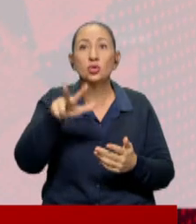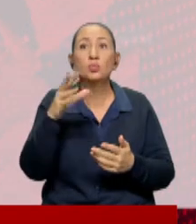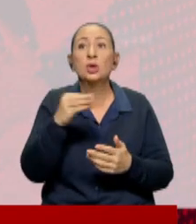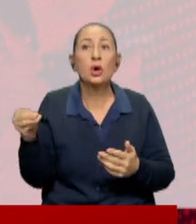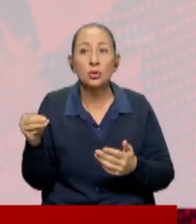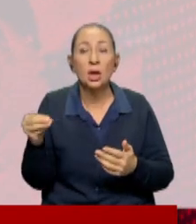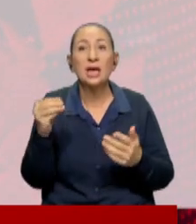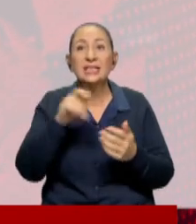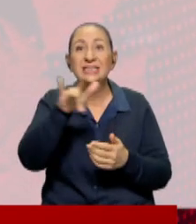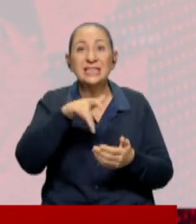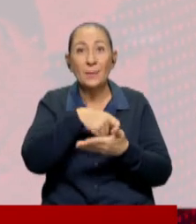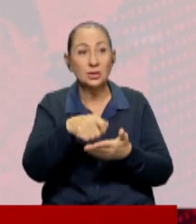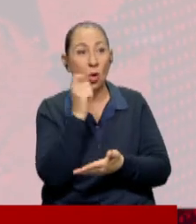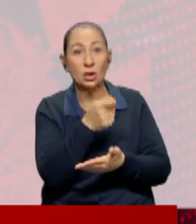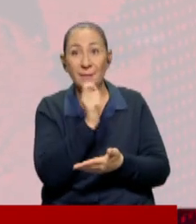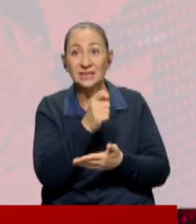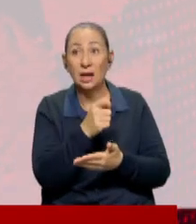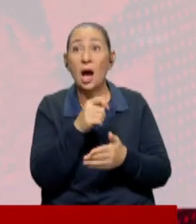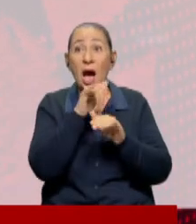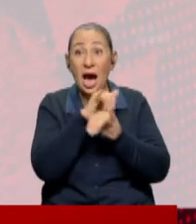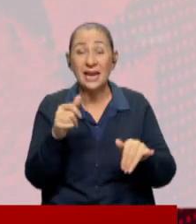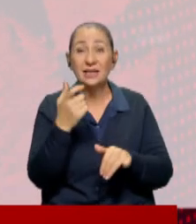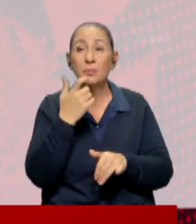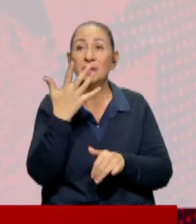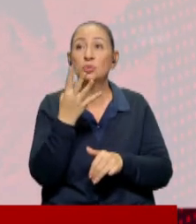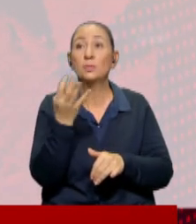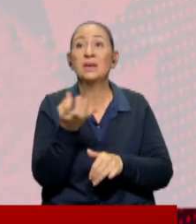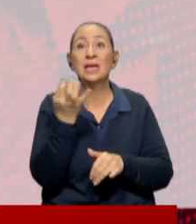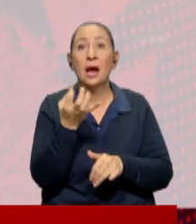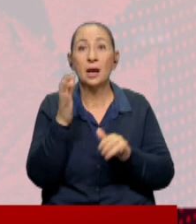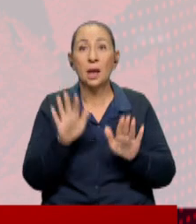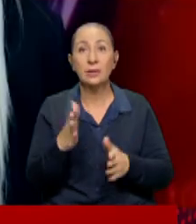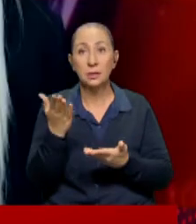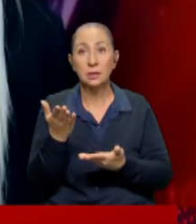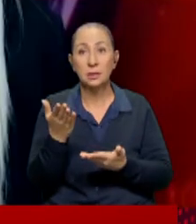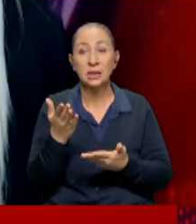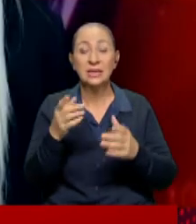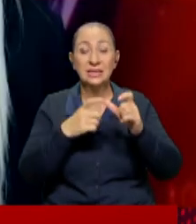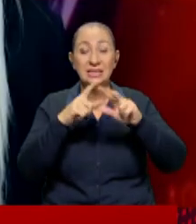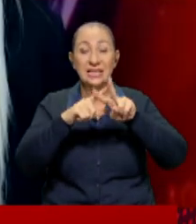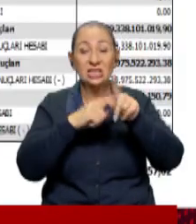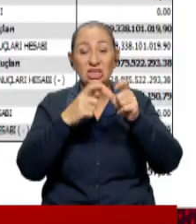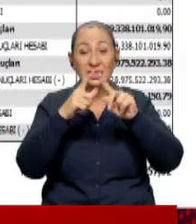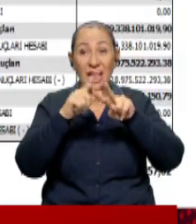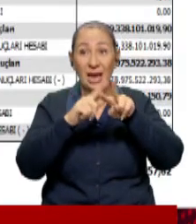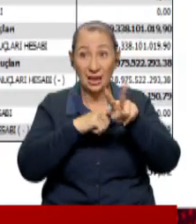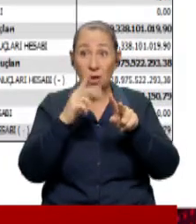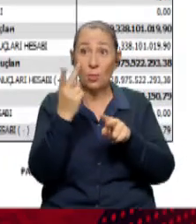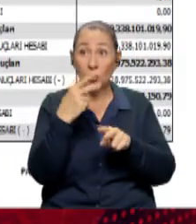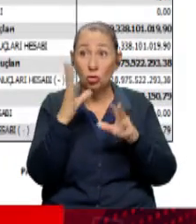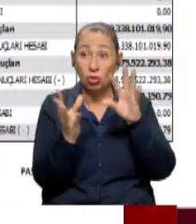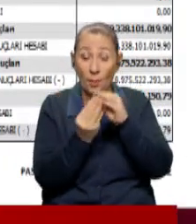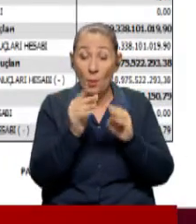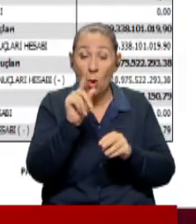milyon lira. İşsizlik maaşı ödemesi ise aynı yıl 5,5 milyar lirada kaldı. Sayıştay raporları da diyor ki